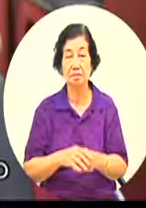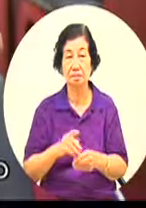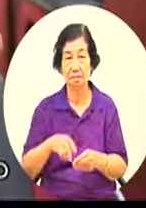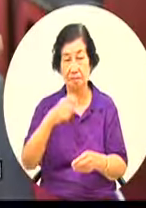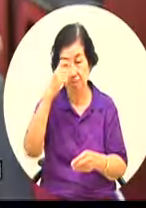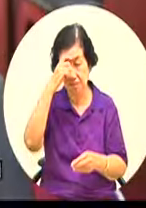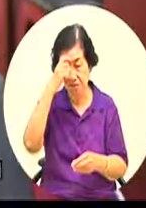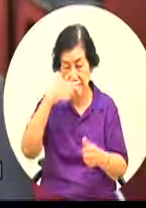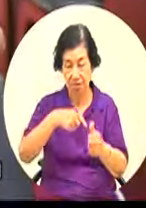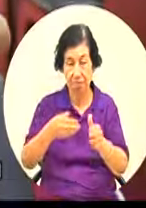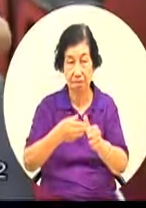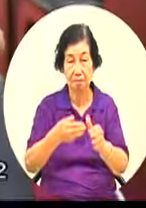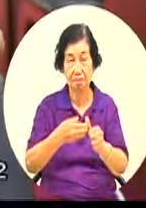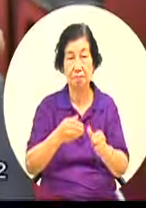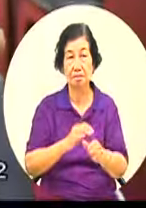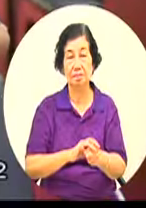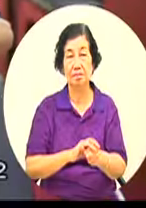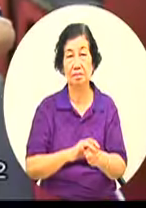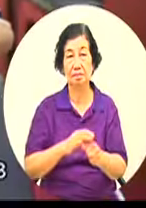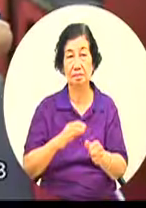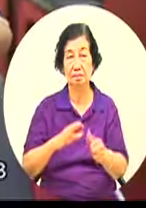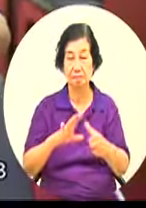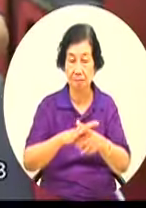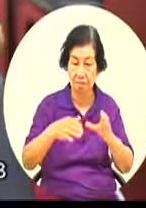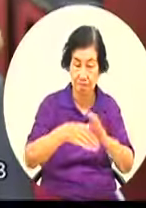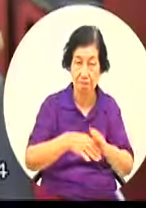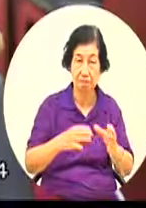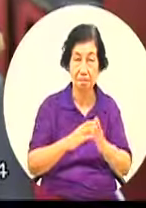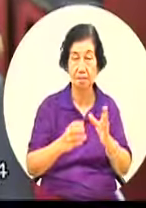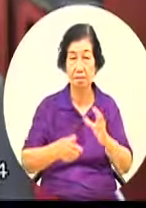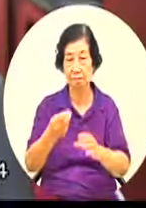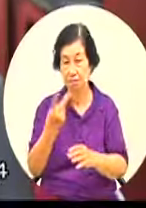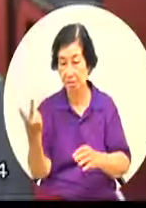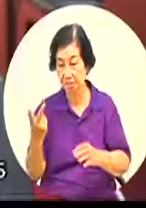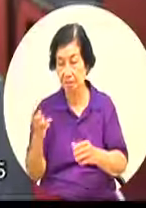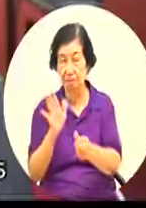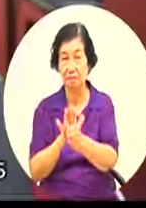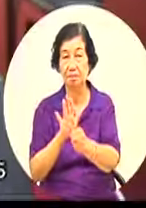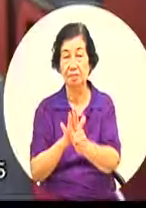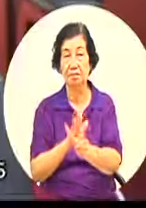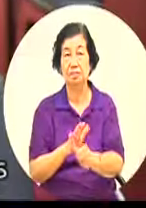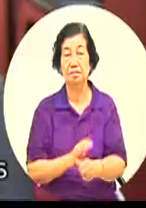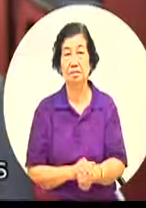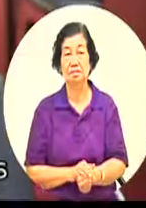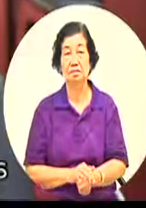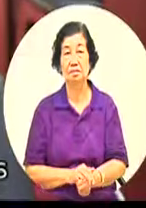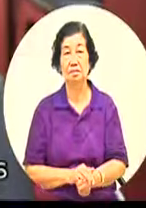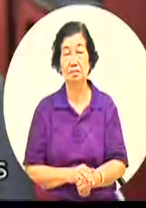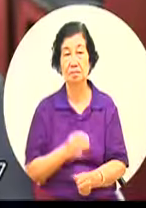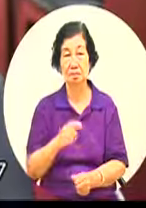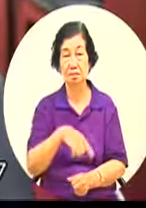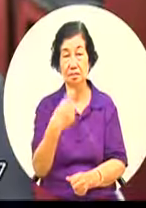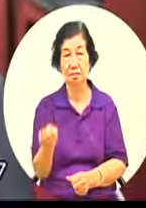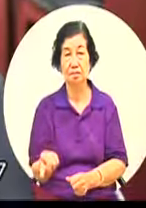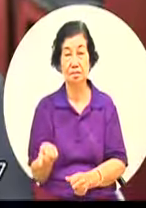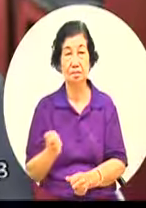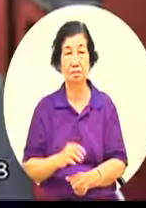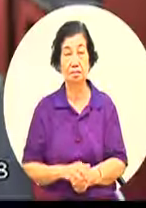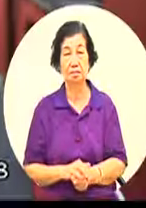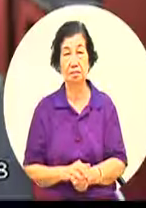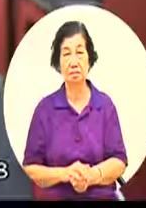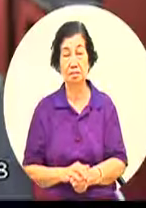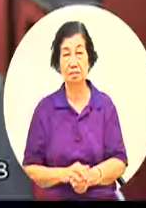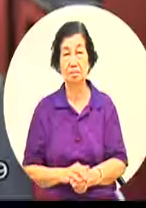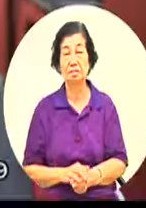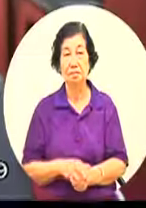跟范局长跟我们文化局局长哦帮忙一下哦。那在接下来雅静要再来帮我